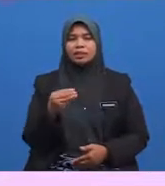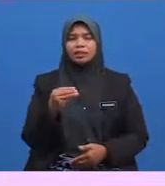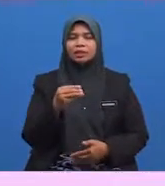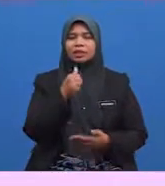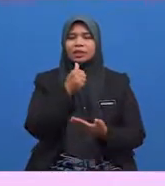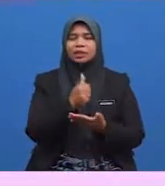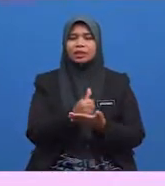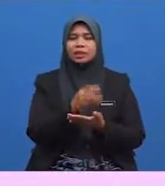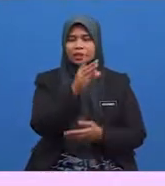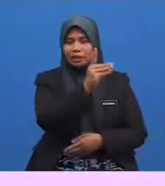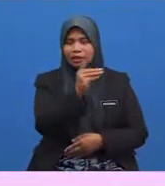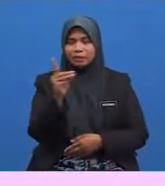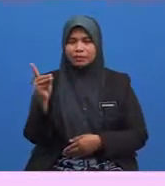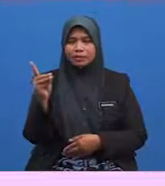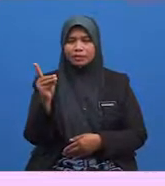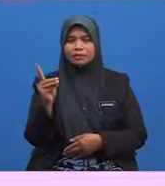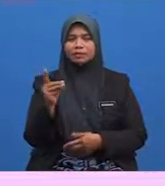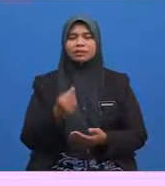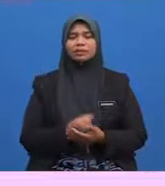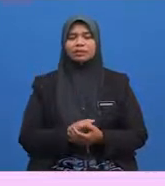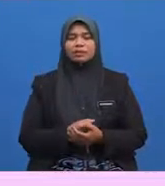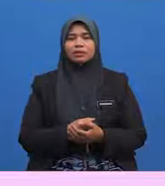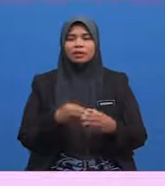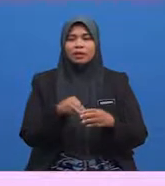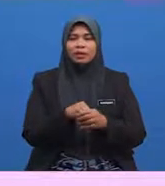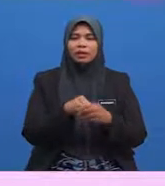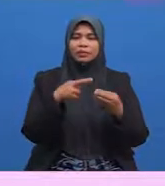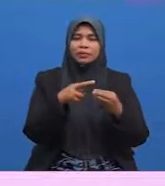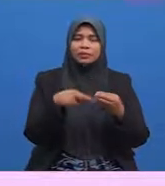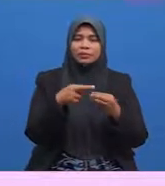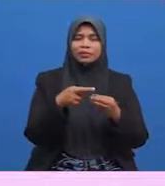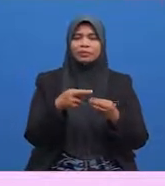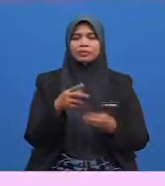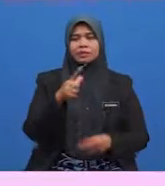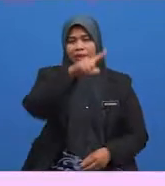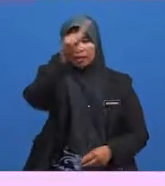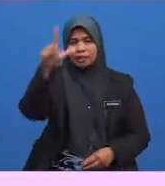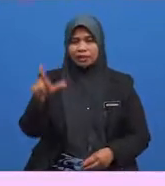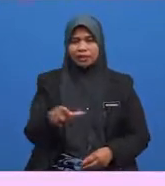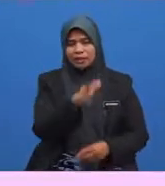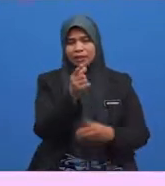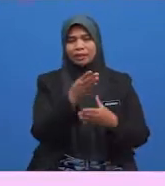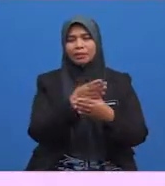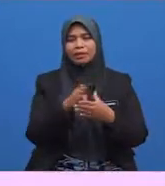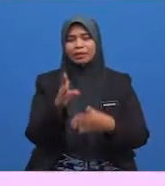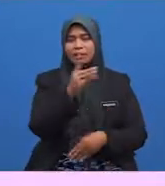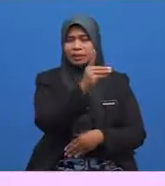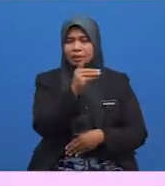yang diperolehi tadi ke dalam rumus lilitan bahagi diameter,